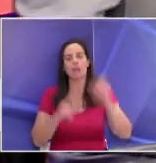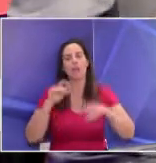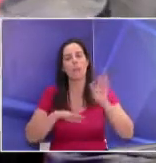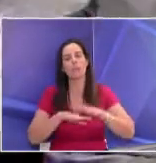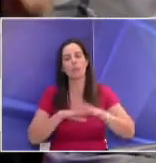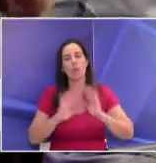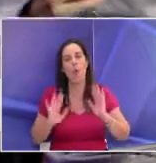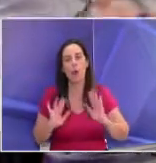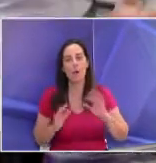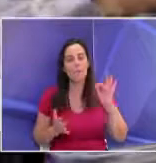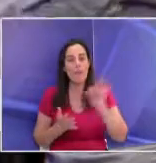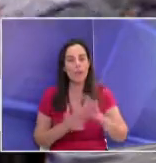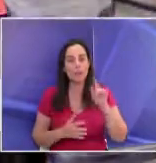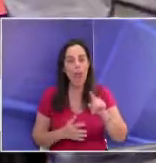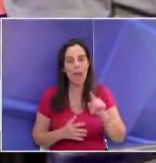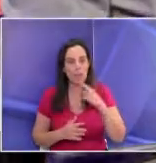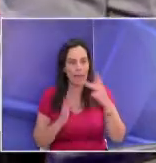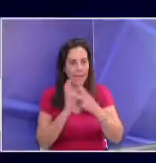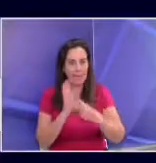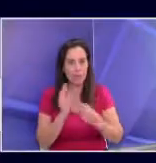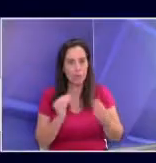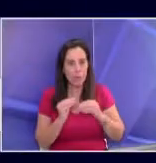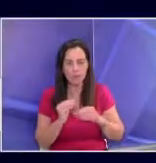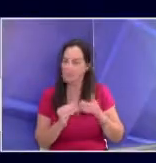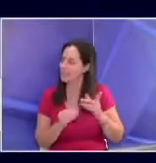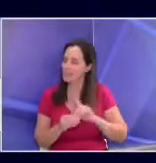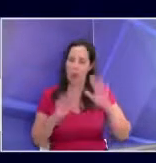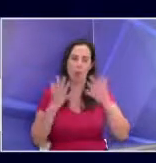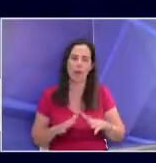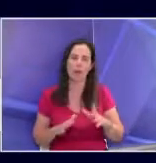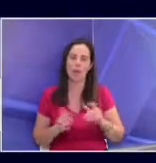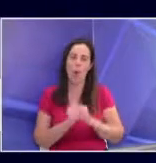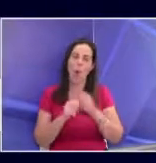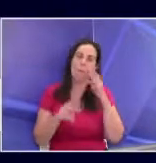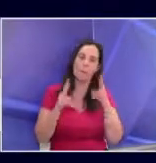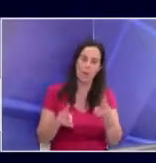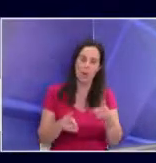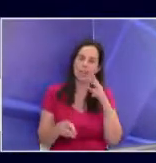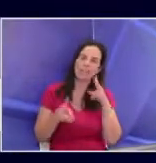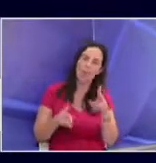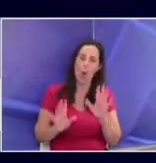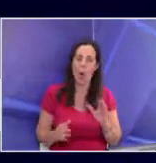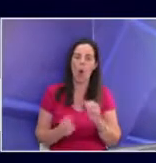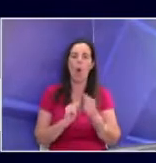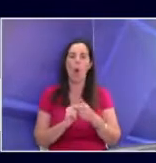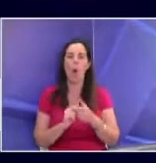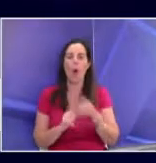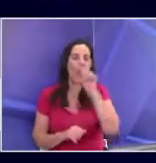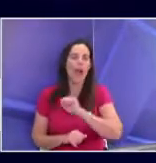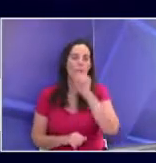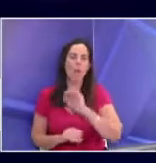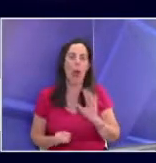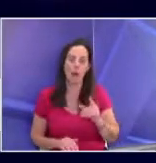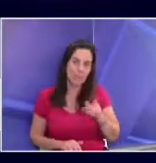מקצוע בתחום הזה. ברגע שאתה שם קריטריונים נוספים, זה כבר לא אומנות, זה או בידור, כי זה צחוקים וכאלה, או חנופה